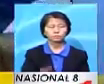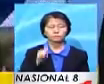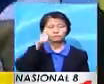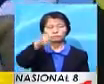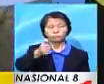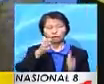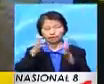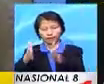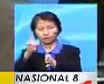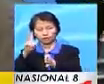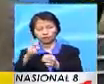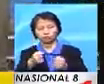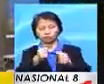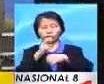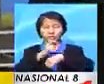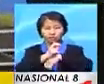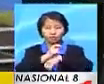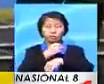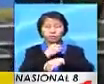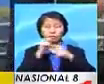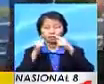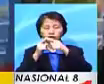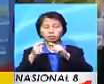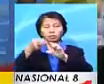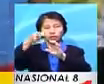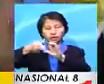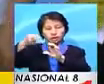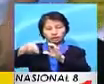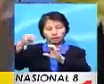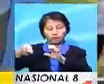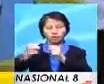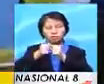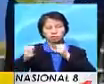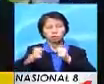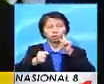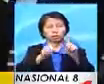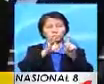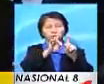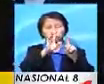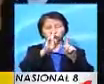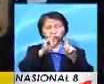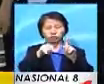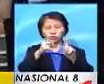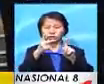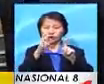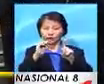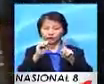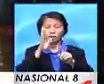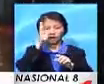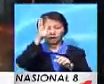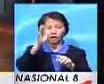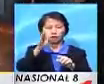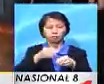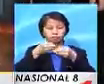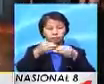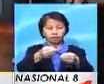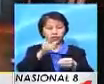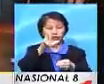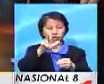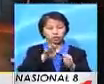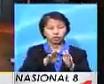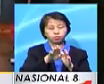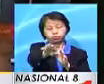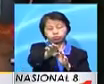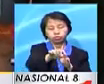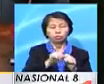Esok peringkat kedua dari Sungai Siput Perak ke Berincang Cameron Highland sejauh 187 km bakal menawarkan 3 zon